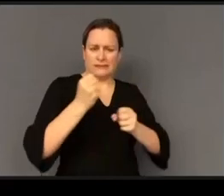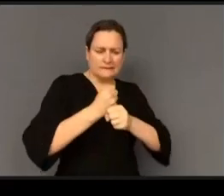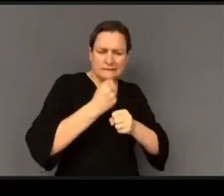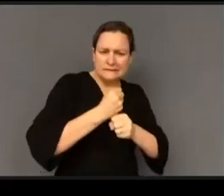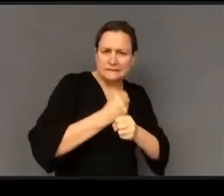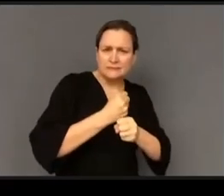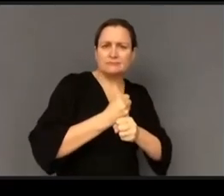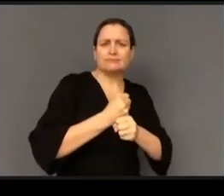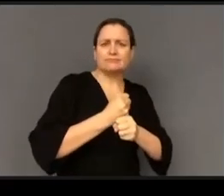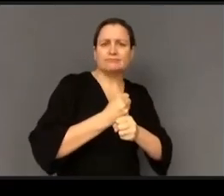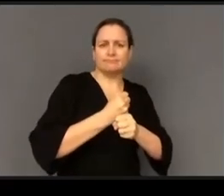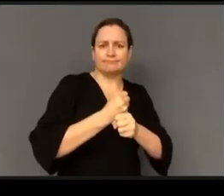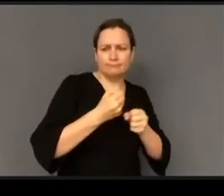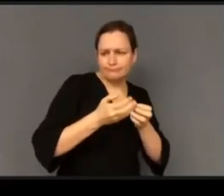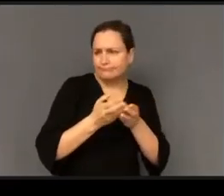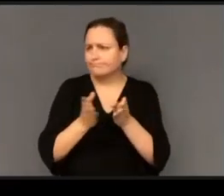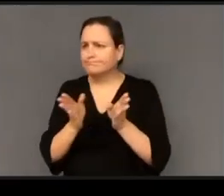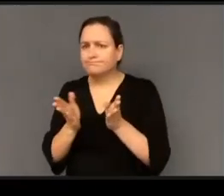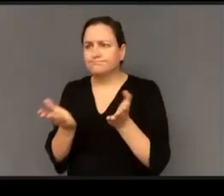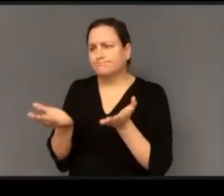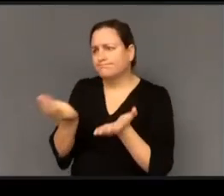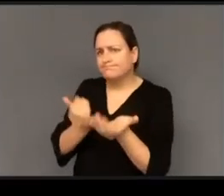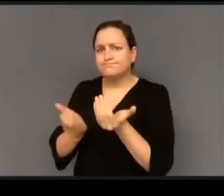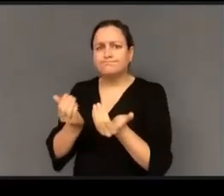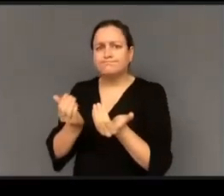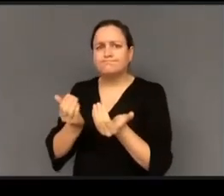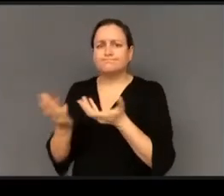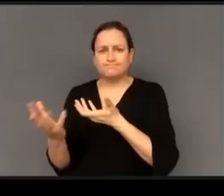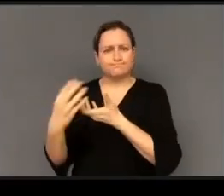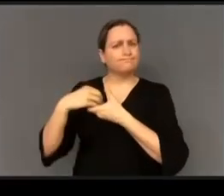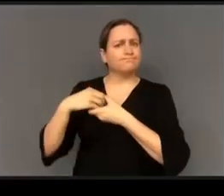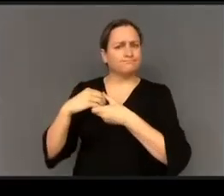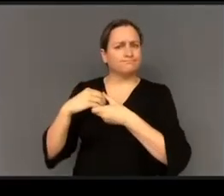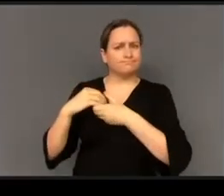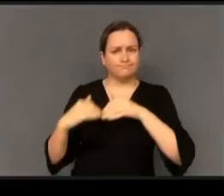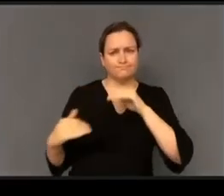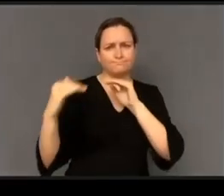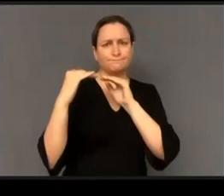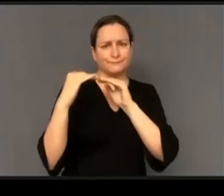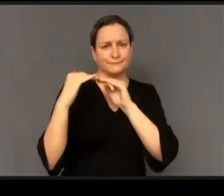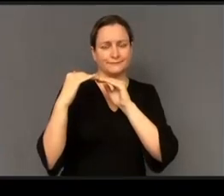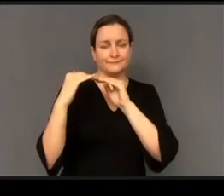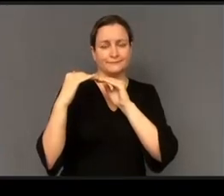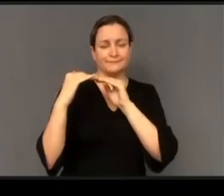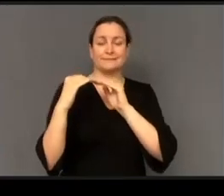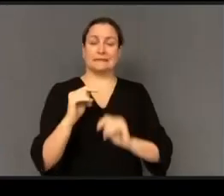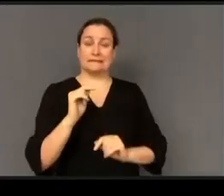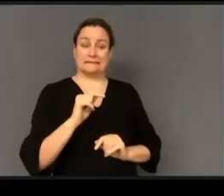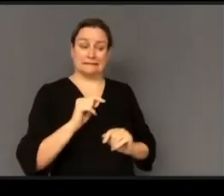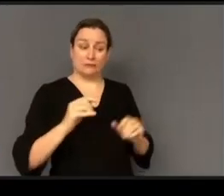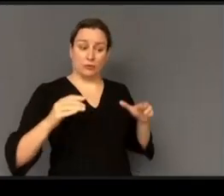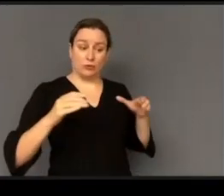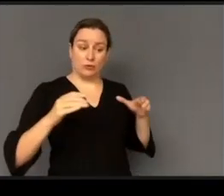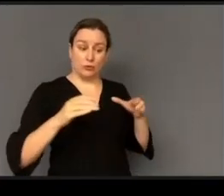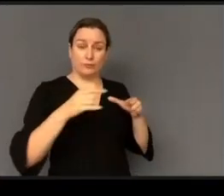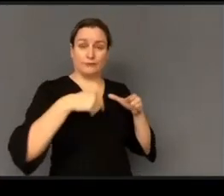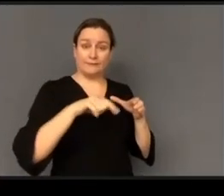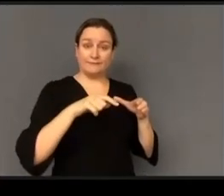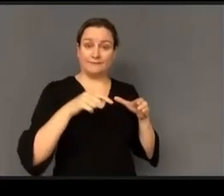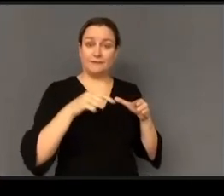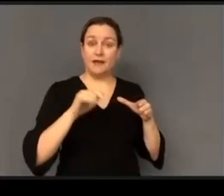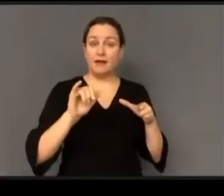الانترنت يؤكد على ان تكون العمليه مفتوحه وديمقراطيه واجمال وهي تتماشى مع القيم